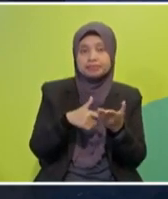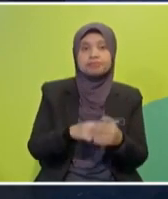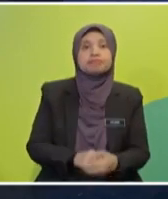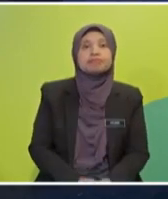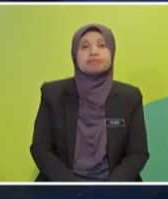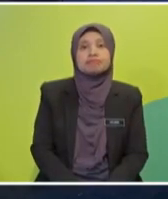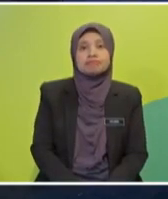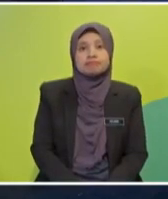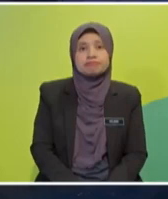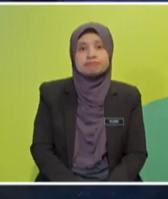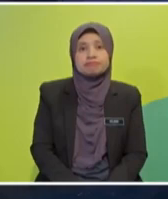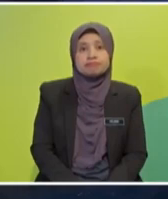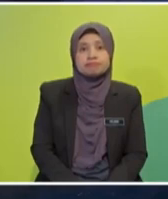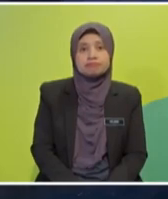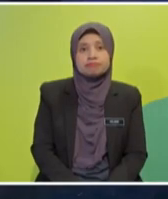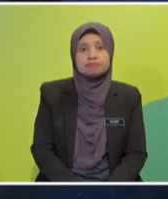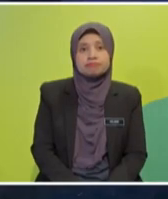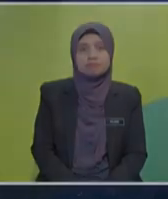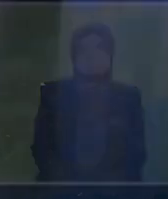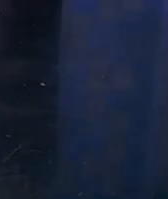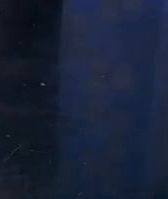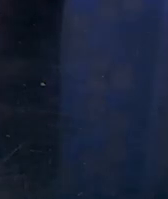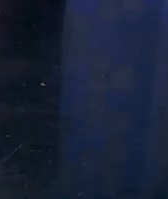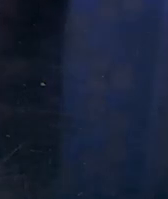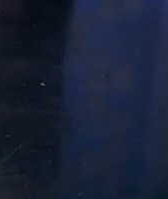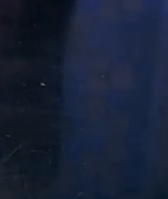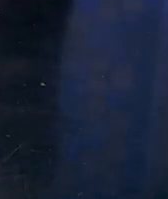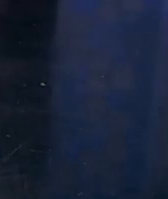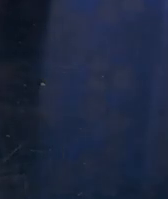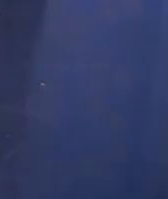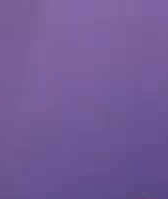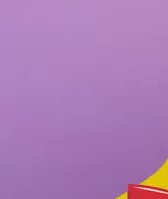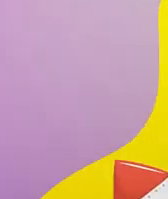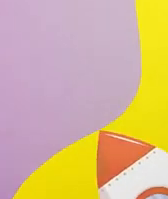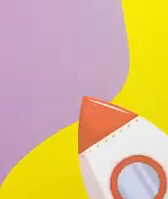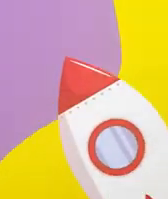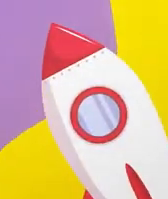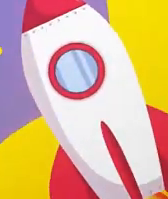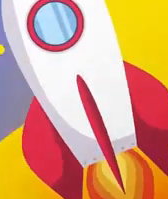Dek TV KPM.